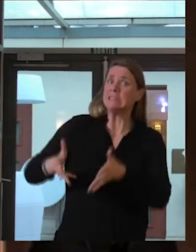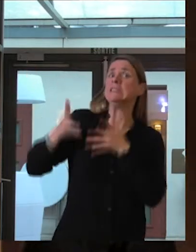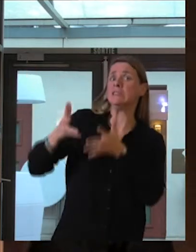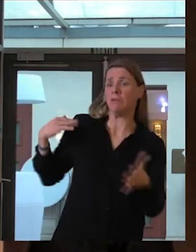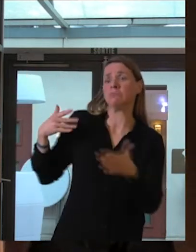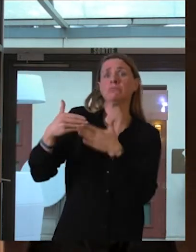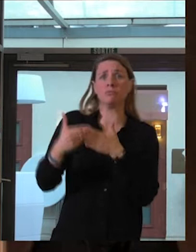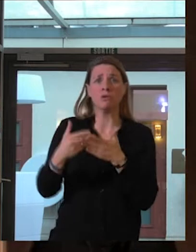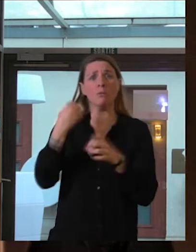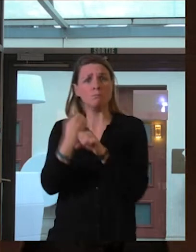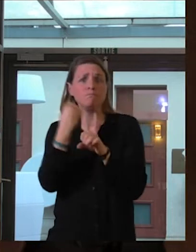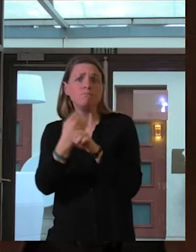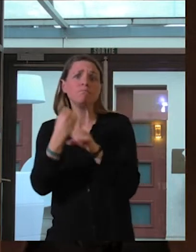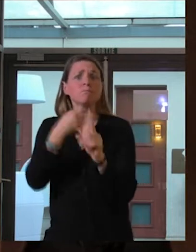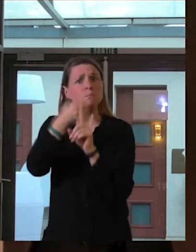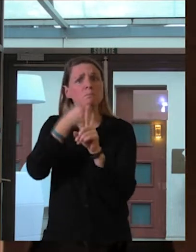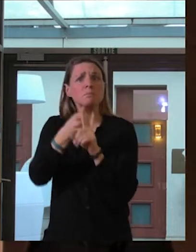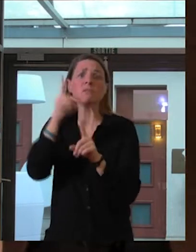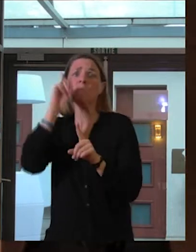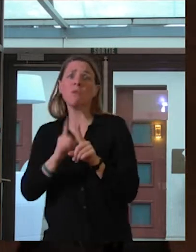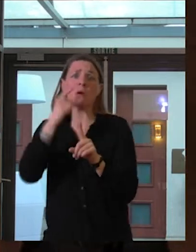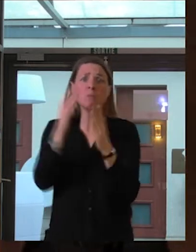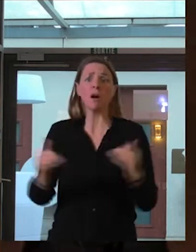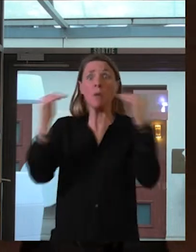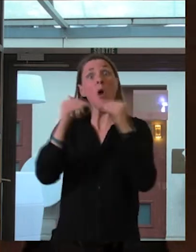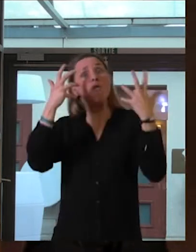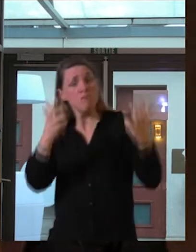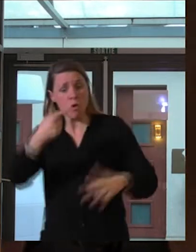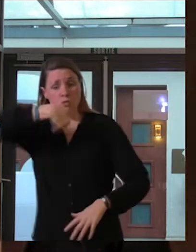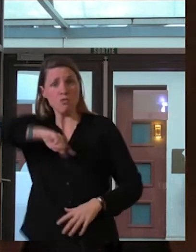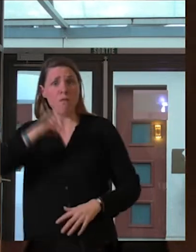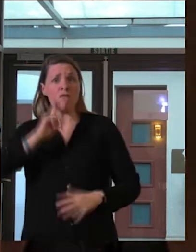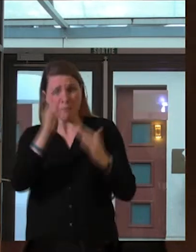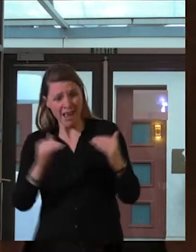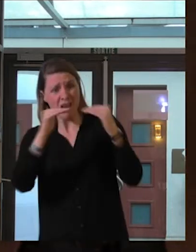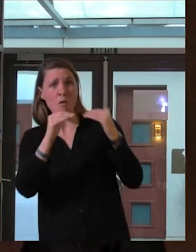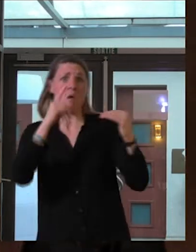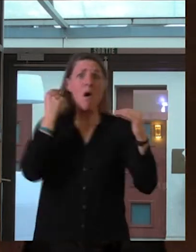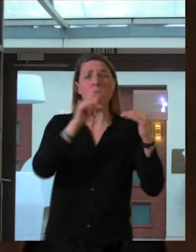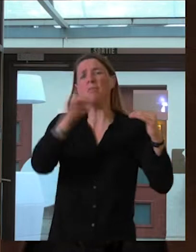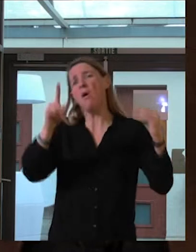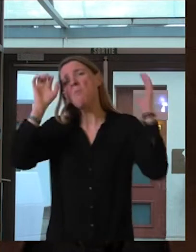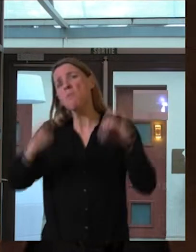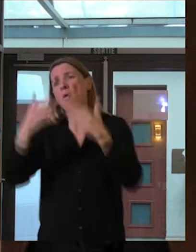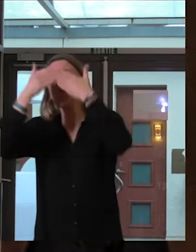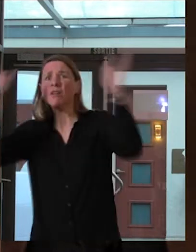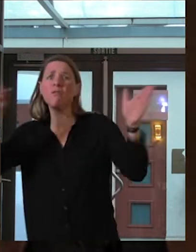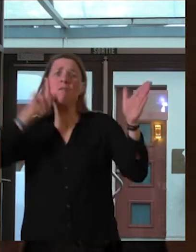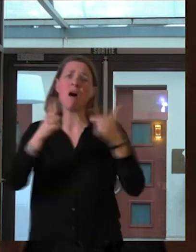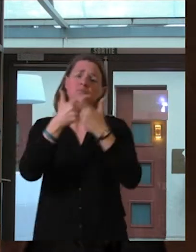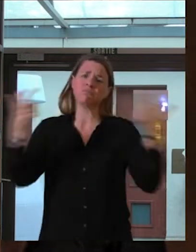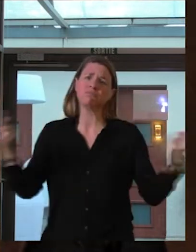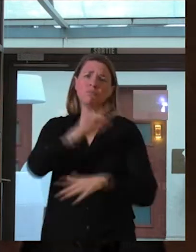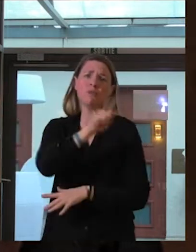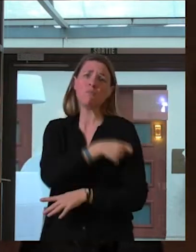une égalité femmes-hommes. Alors, ce n'est pas qu'on veut être les égaux des hommes, on veut surtout que toutes les femmes puissent faire n'importe quel sport. Et ça, c'est le plus